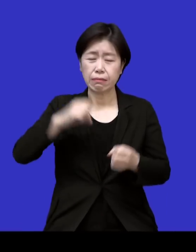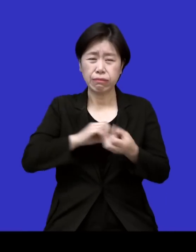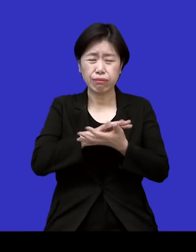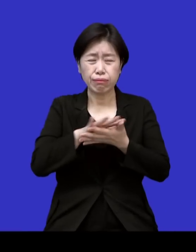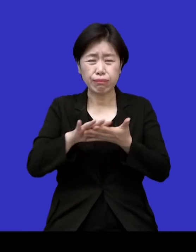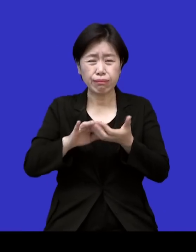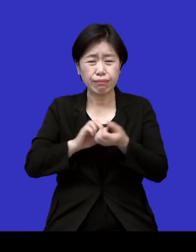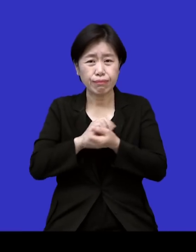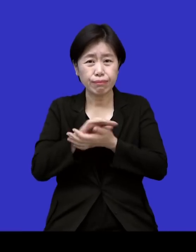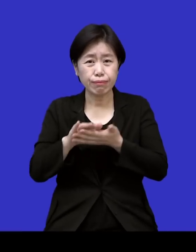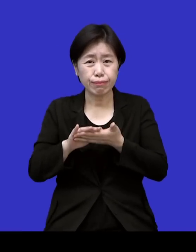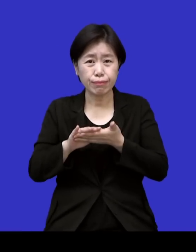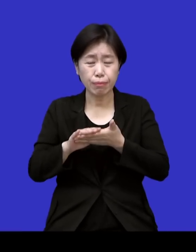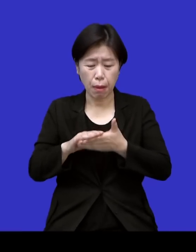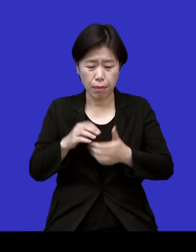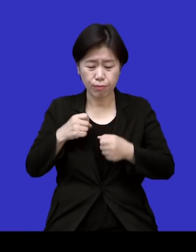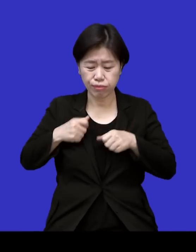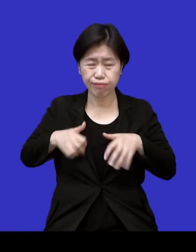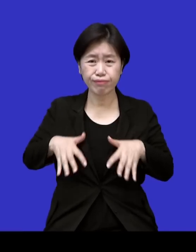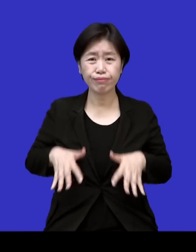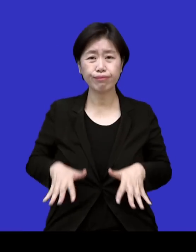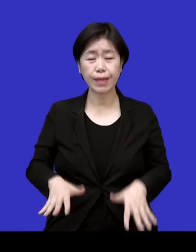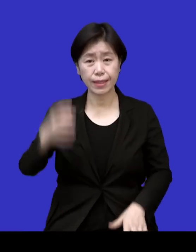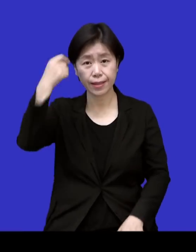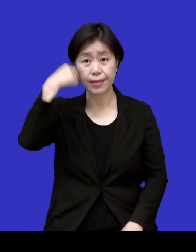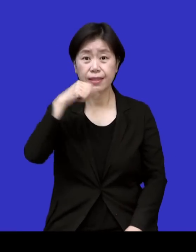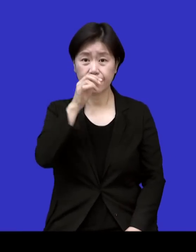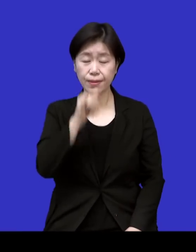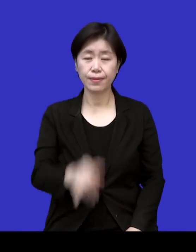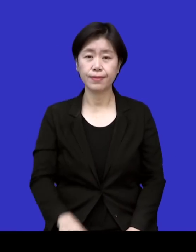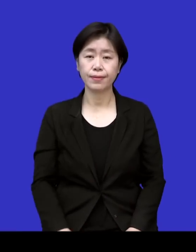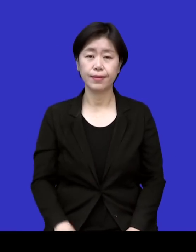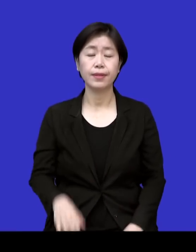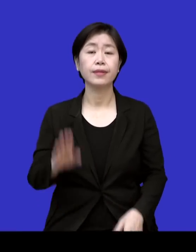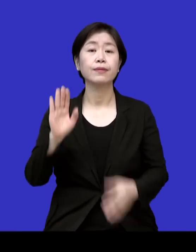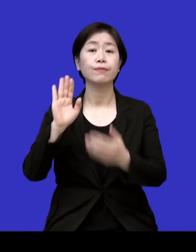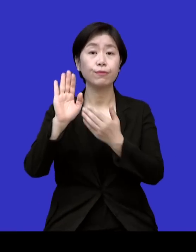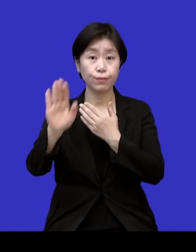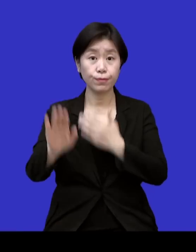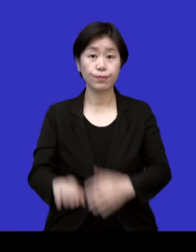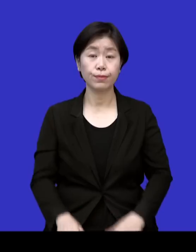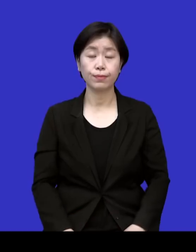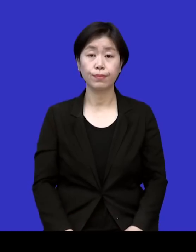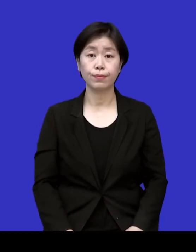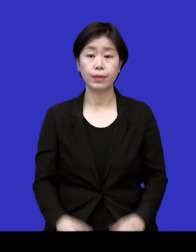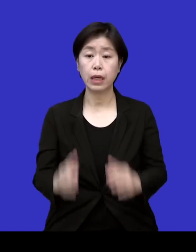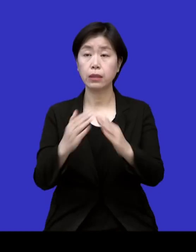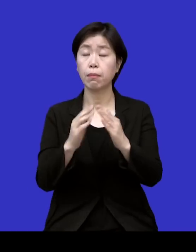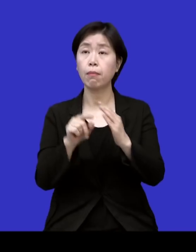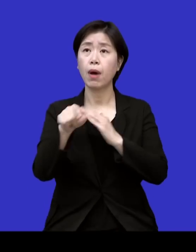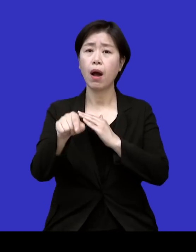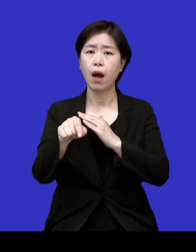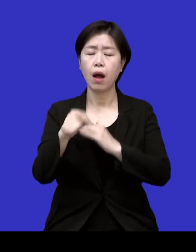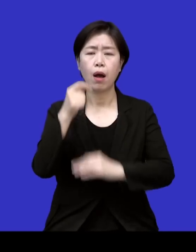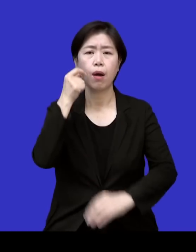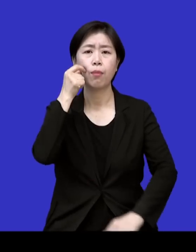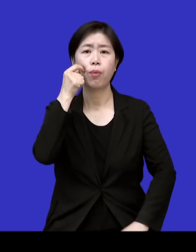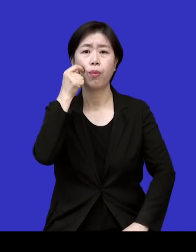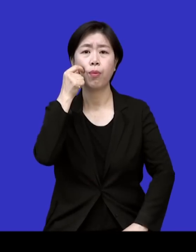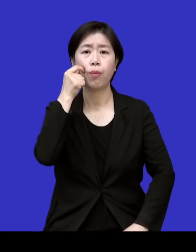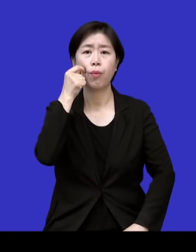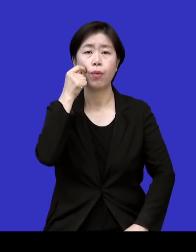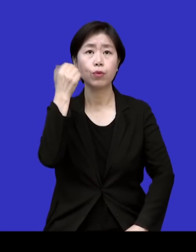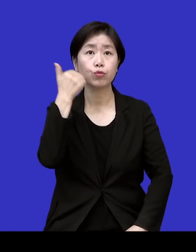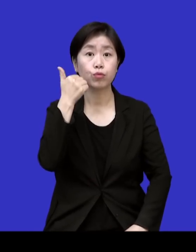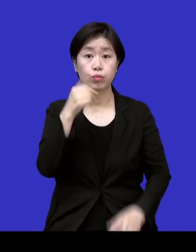네. 그래서 그렇게 막 그 뒤로는 바깥에서도 못 나가겠고 그 남자들만